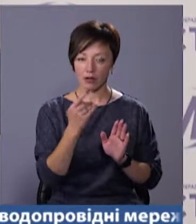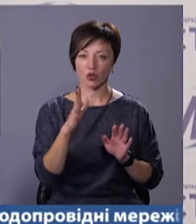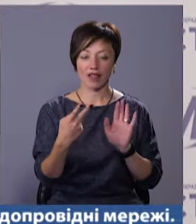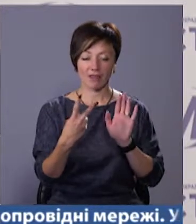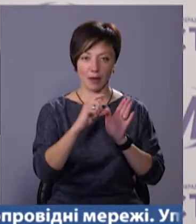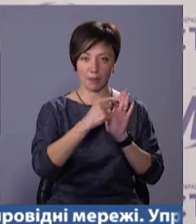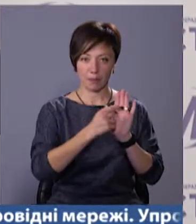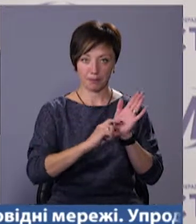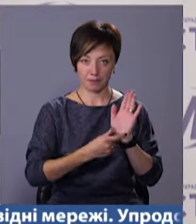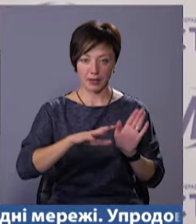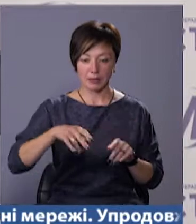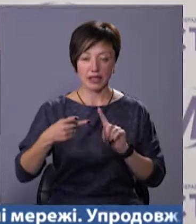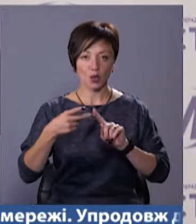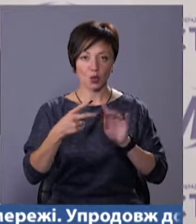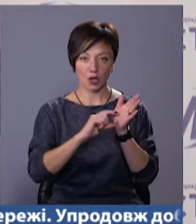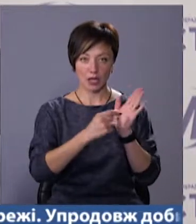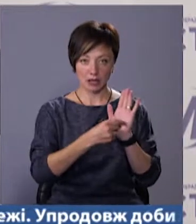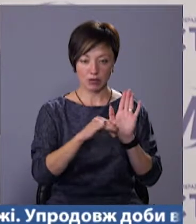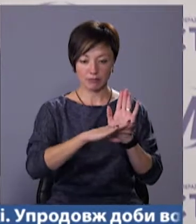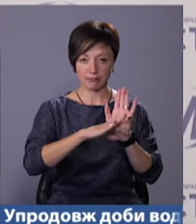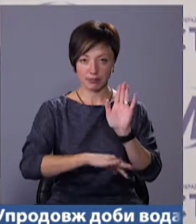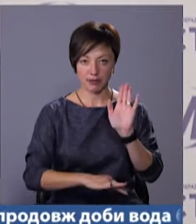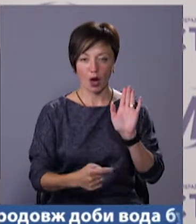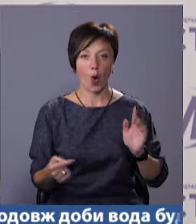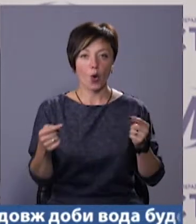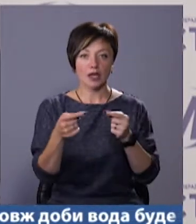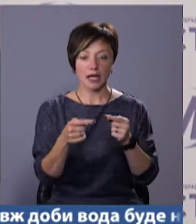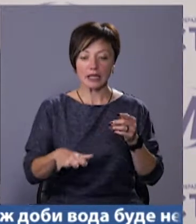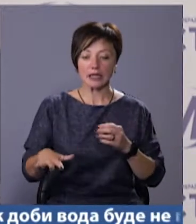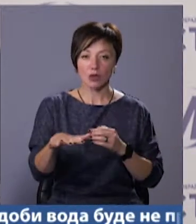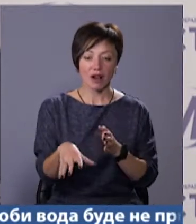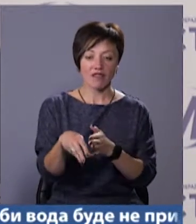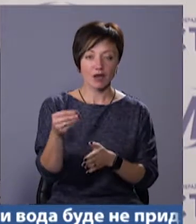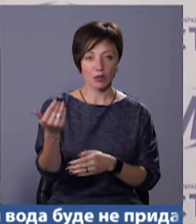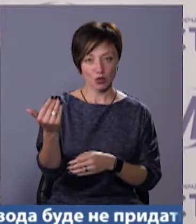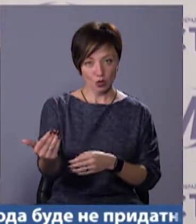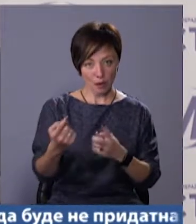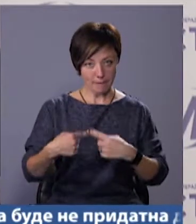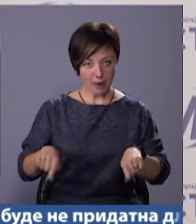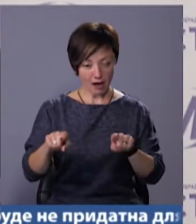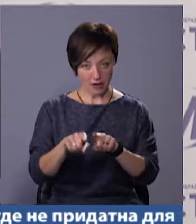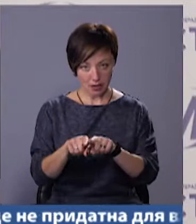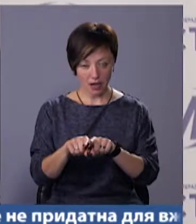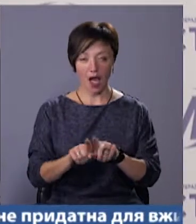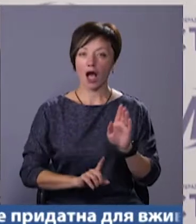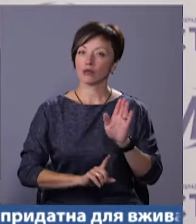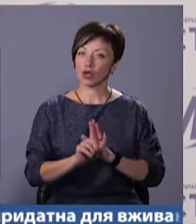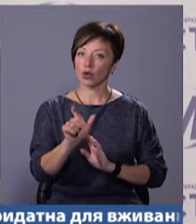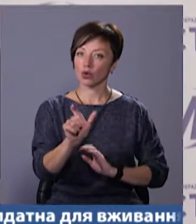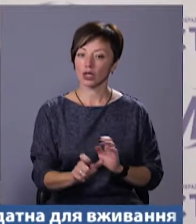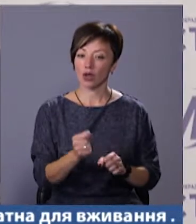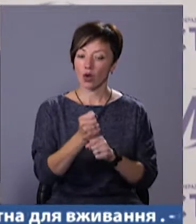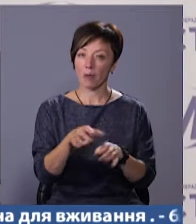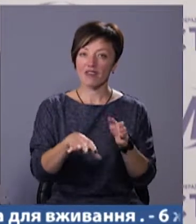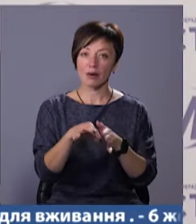2. І після цієї другої клітинки там буде список конкретно територіального виборчого списку партії. Тобто спочатку людина робить вибір,